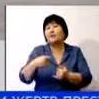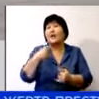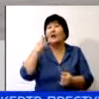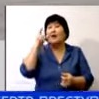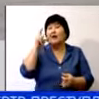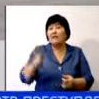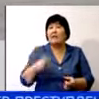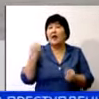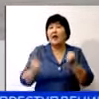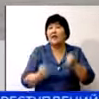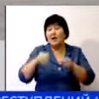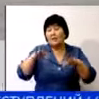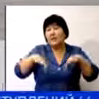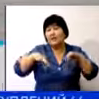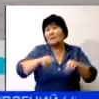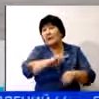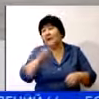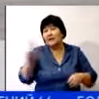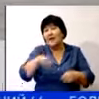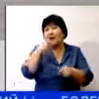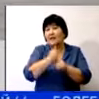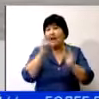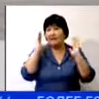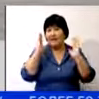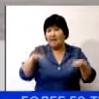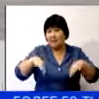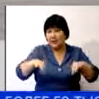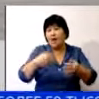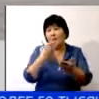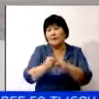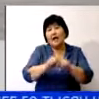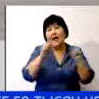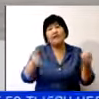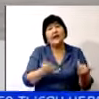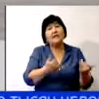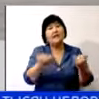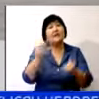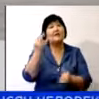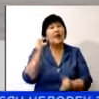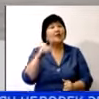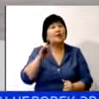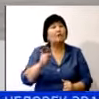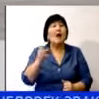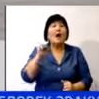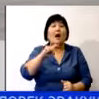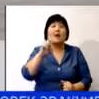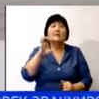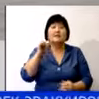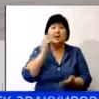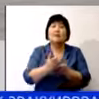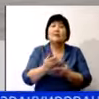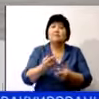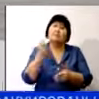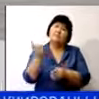транзитных и местных автомобилей проезжающих по главным трассам предусмотрено открытие сервисных центров на азиз есть пункты розничной